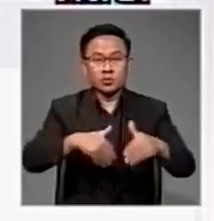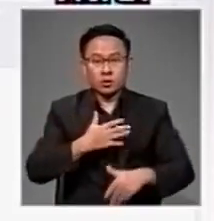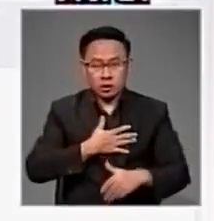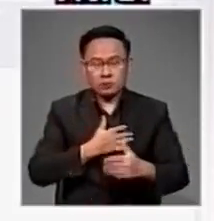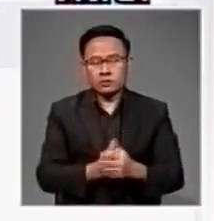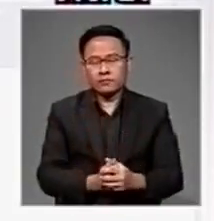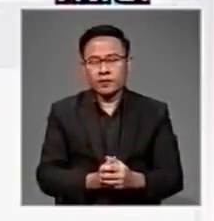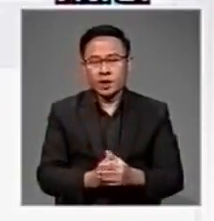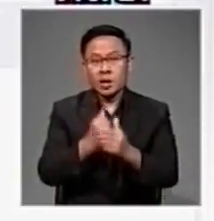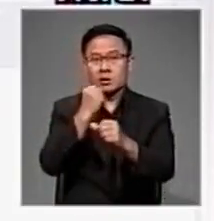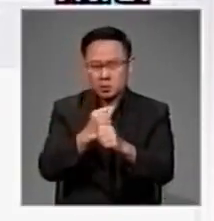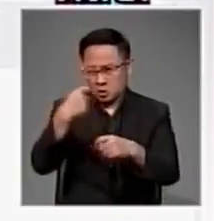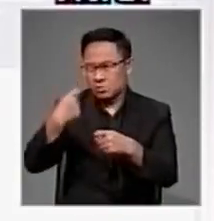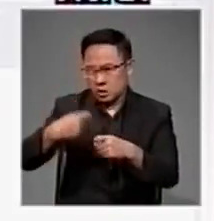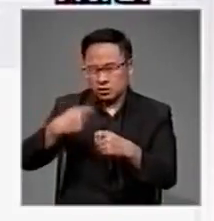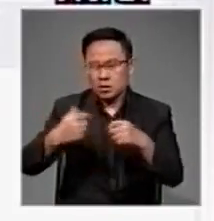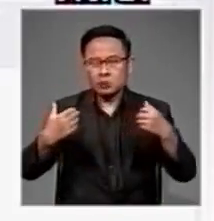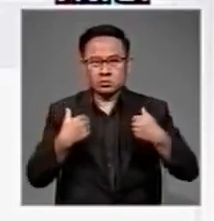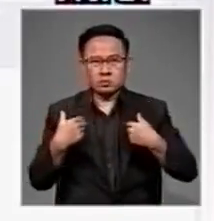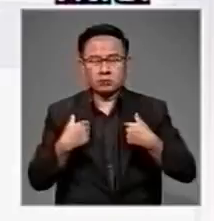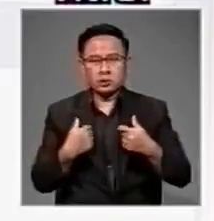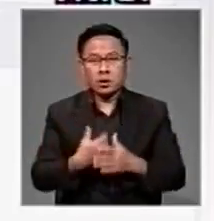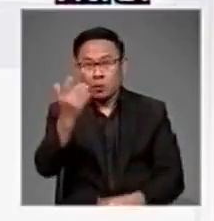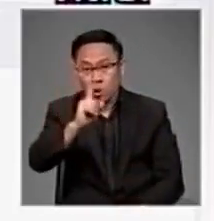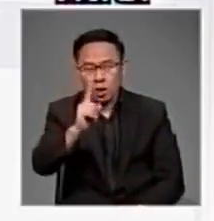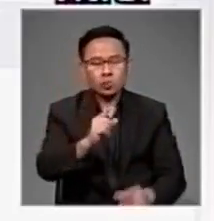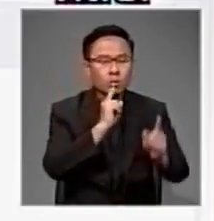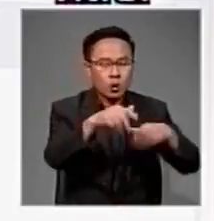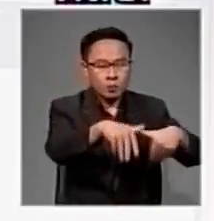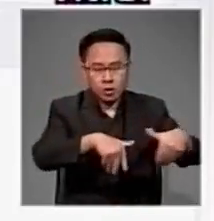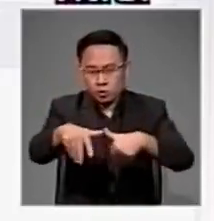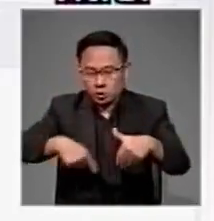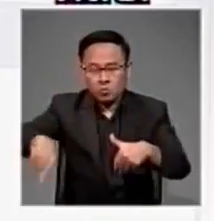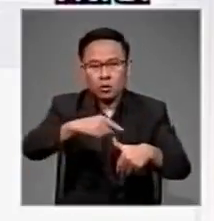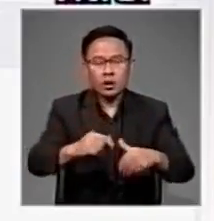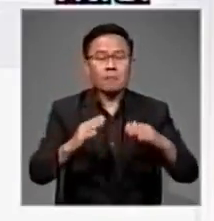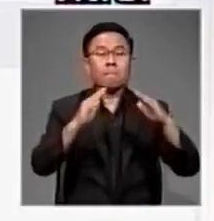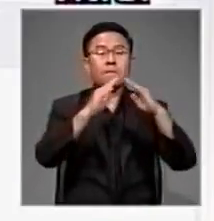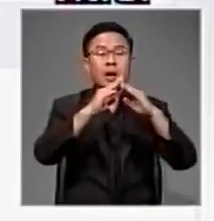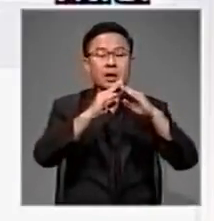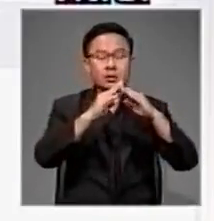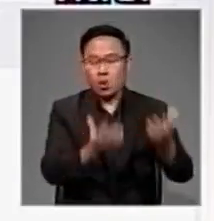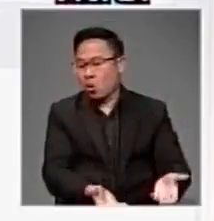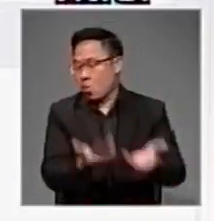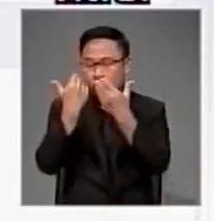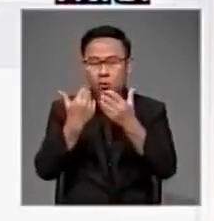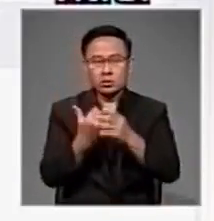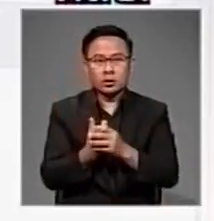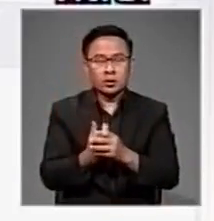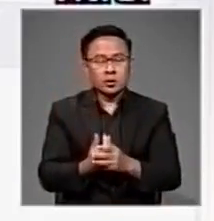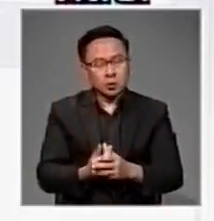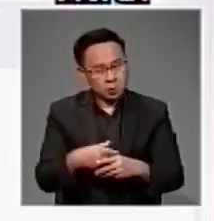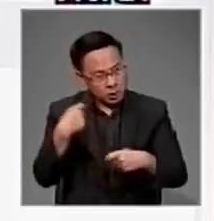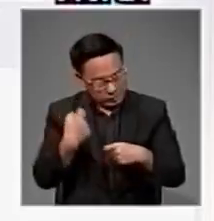จการที่จะดำเนินงานนะครับในการทำงานเนี่ยมันก็ยากนิดนึงเหมือนกันเพราะว่าเราจะต้องไปคุยให้กับชาวบ้าน